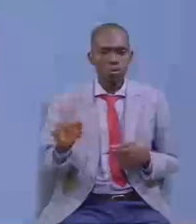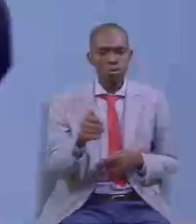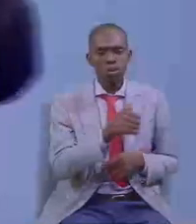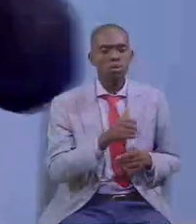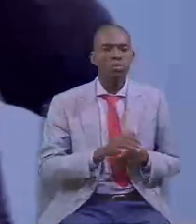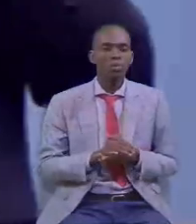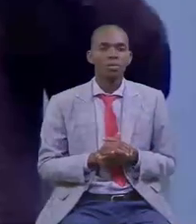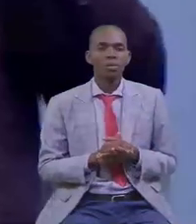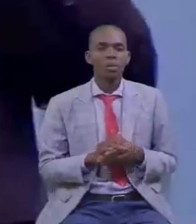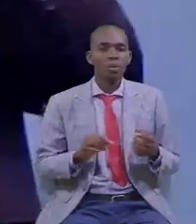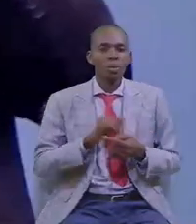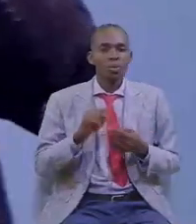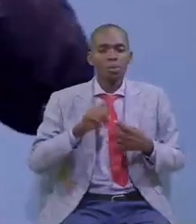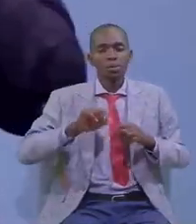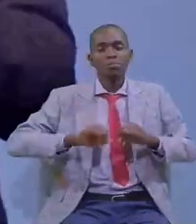Et quand tu te réveilles le matin,